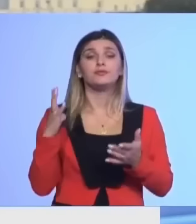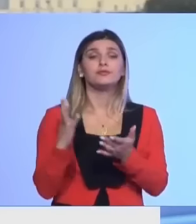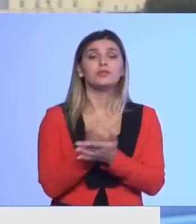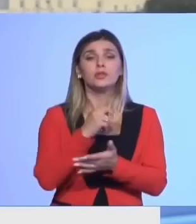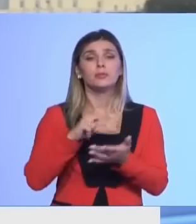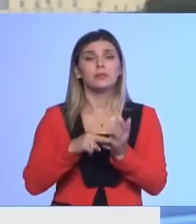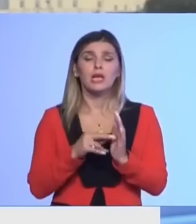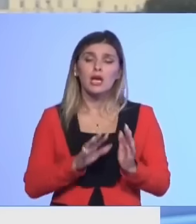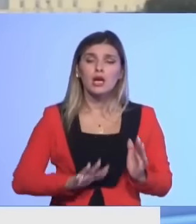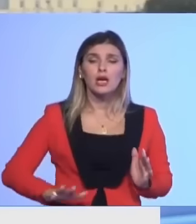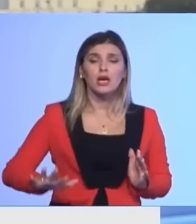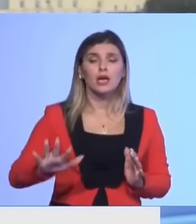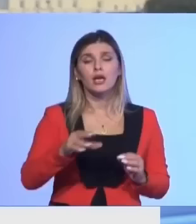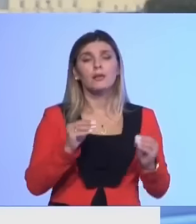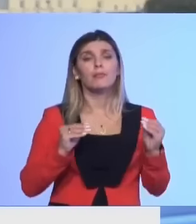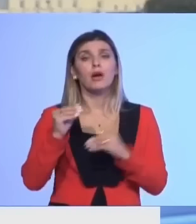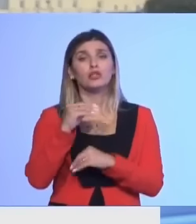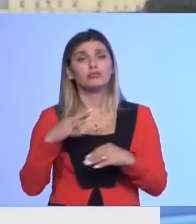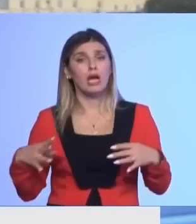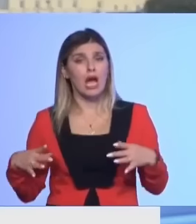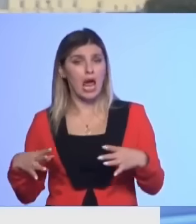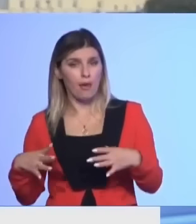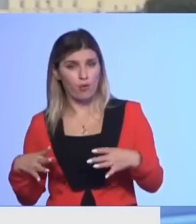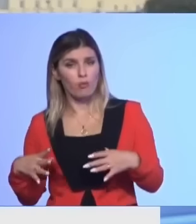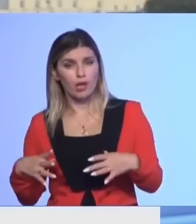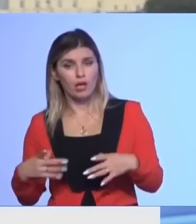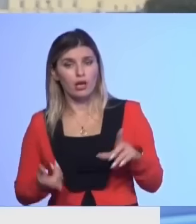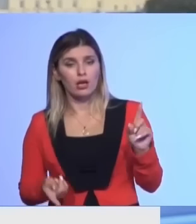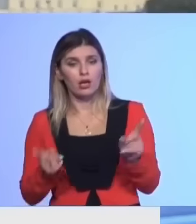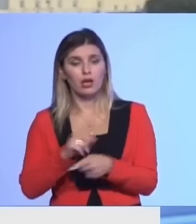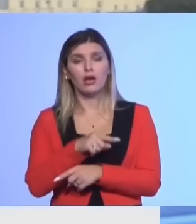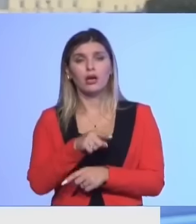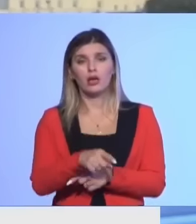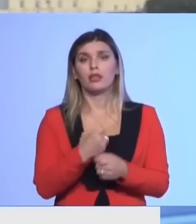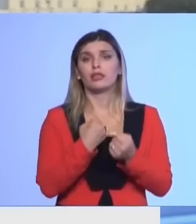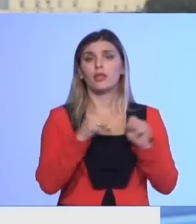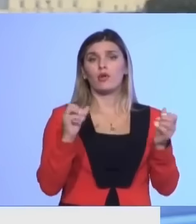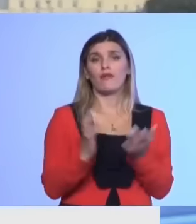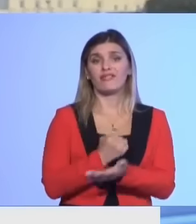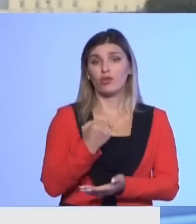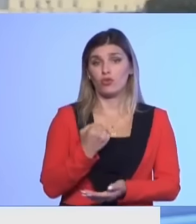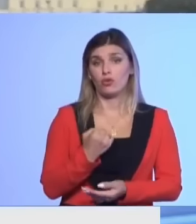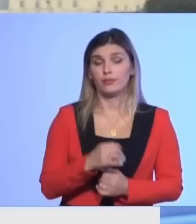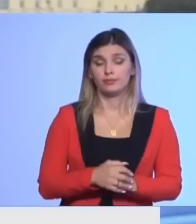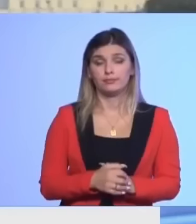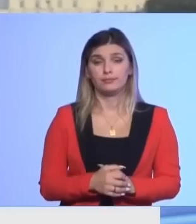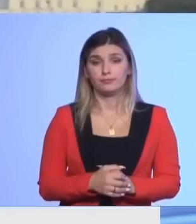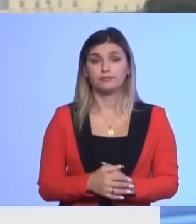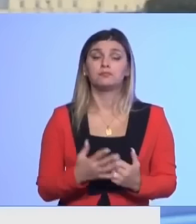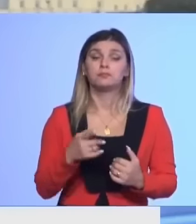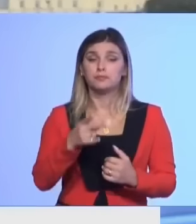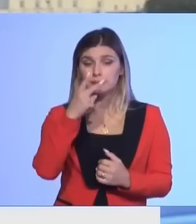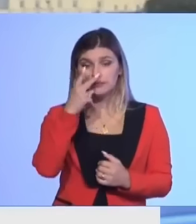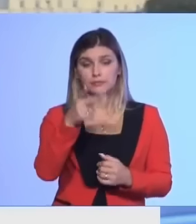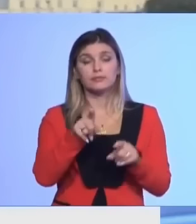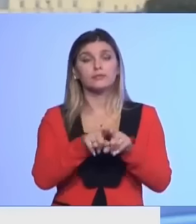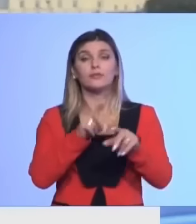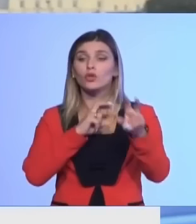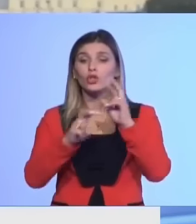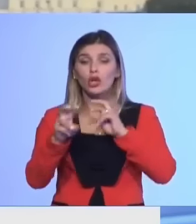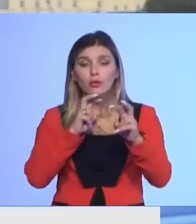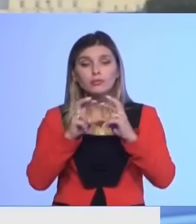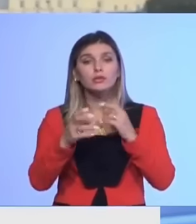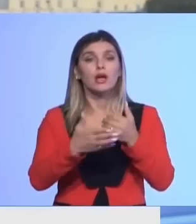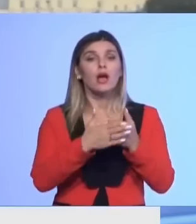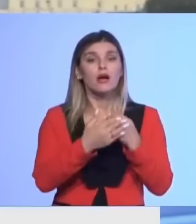që kishte prirje republikane, pra nga rivalet e partisë tjetër. Një nga vlerësimet për të arsaj disit komunikoj edhe me